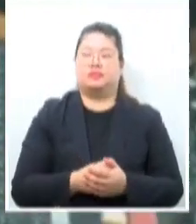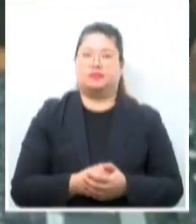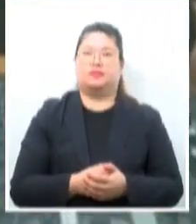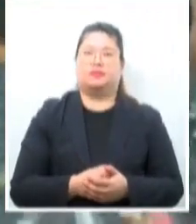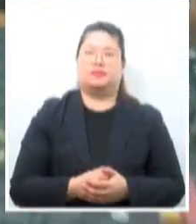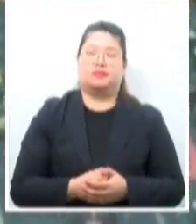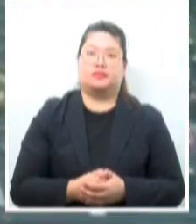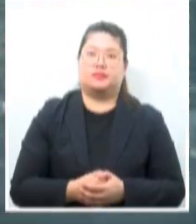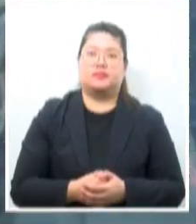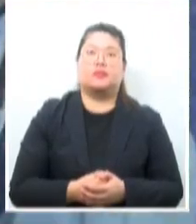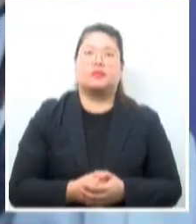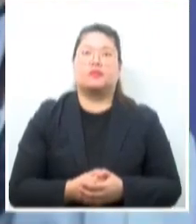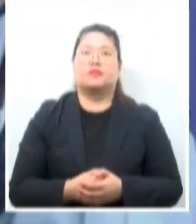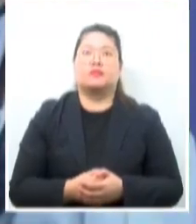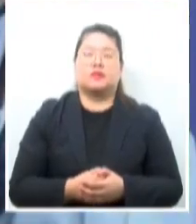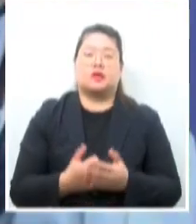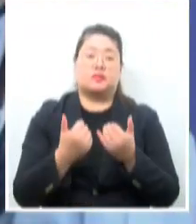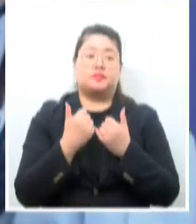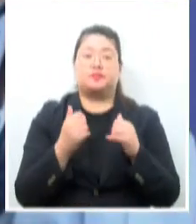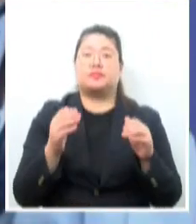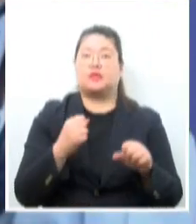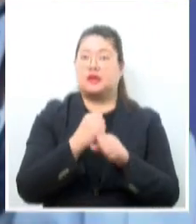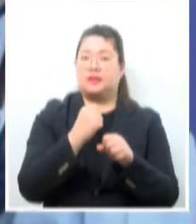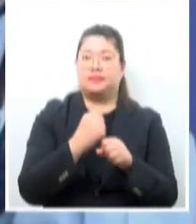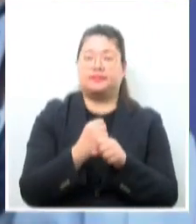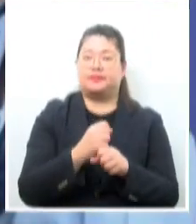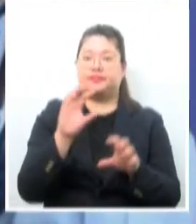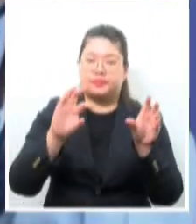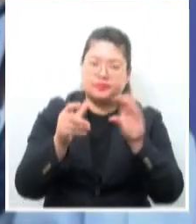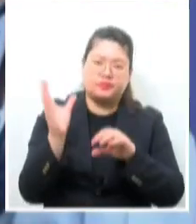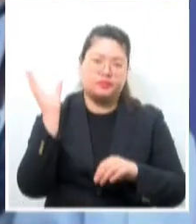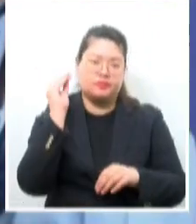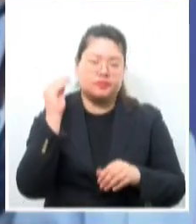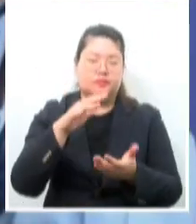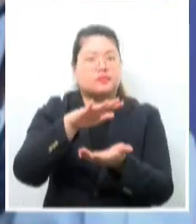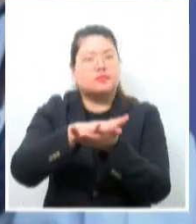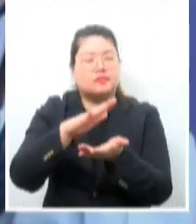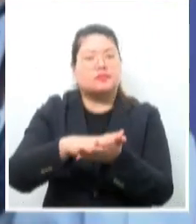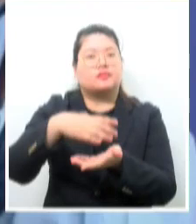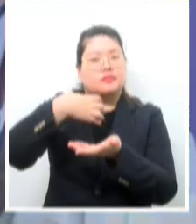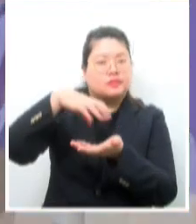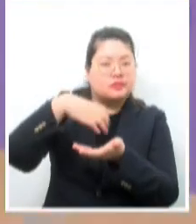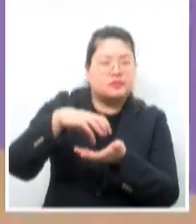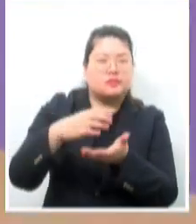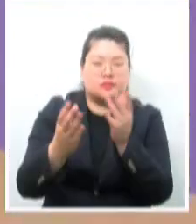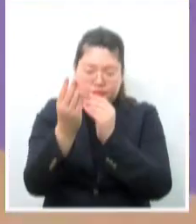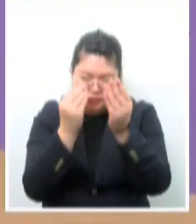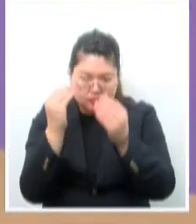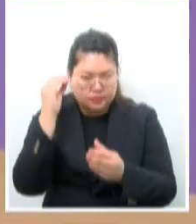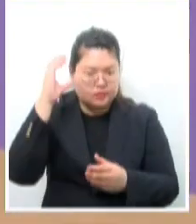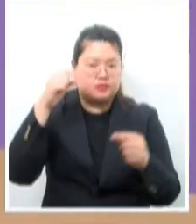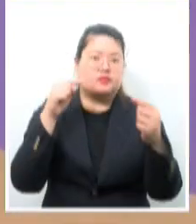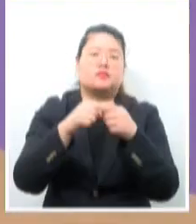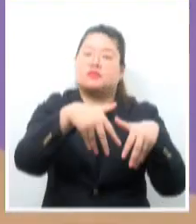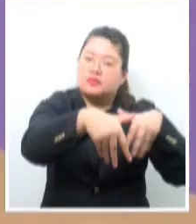ดาสยามบรมราชกุมารีและการจัดรายการเสียงตามสายในโรงเรียนเพื่อเผยแพร่ข้อมูลให้กับนักเรียนและประชาชนได้ตระห